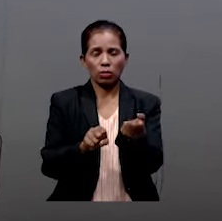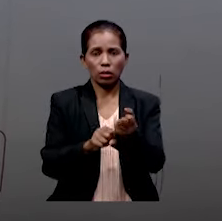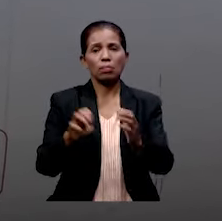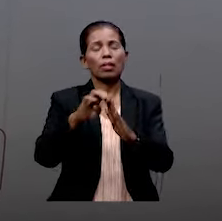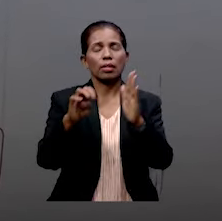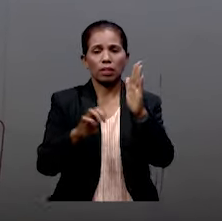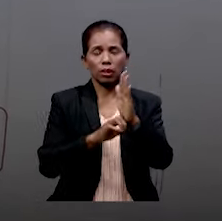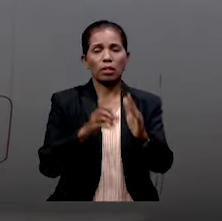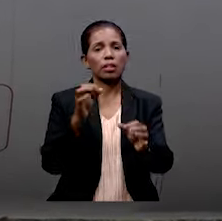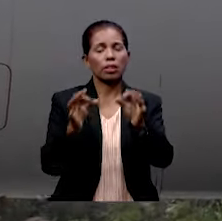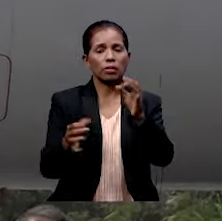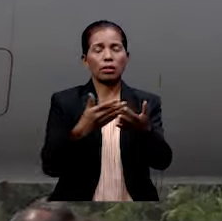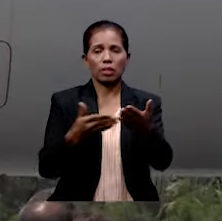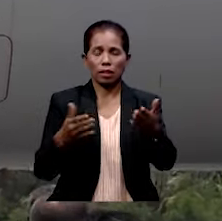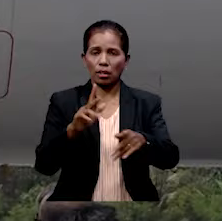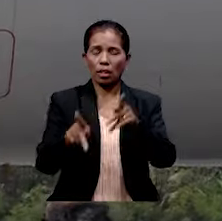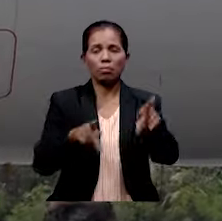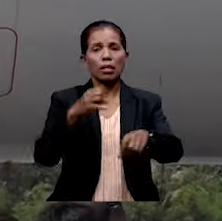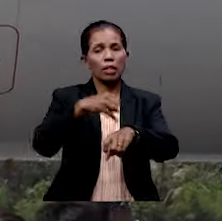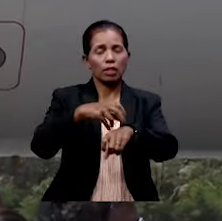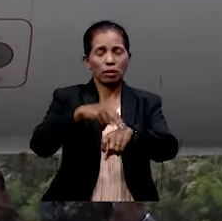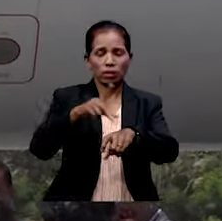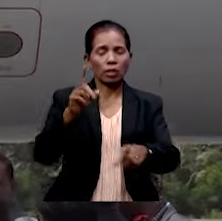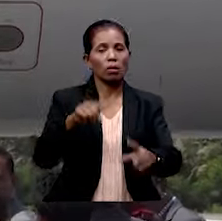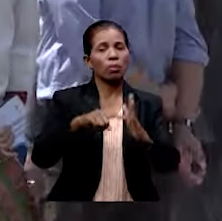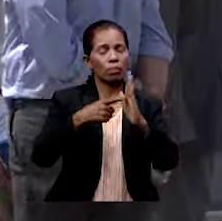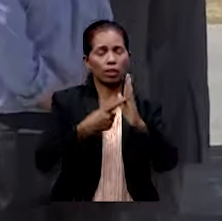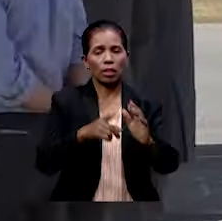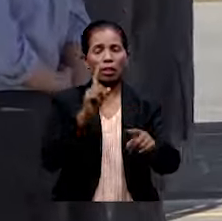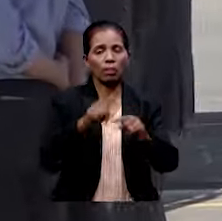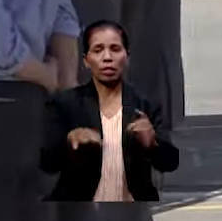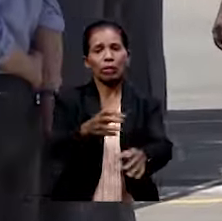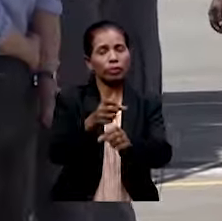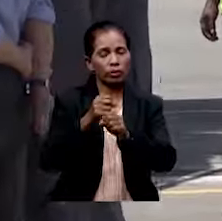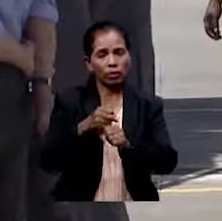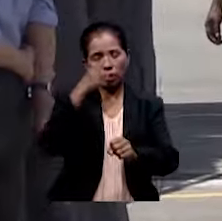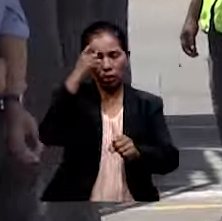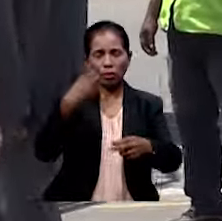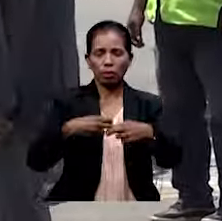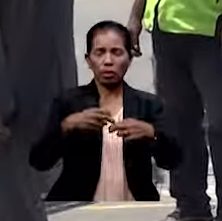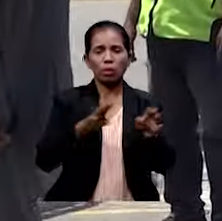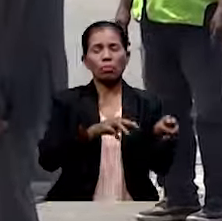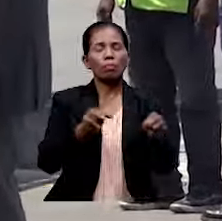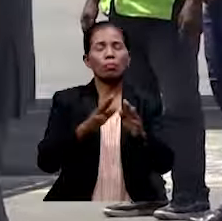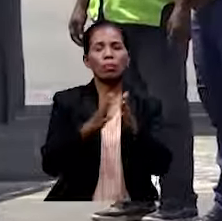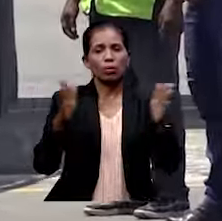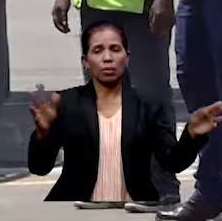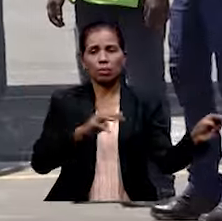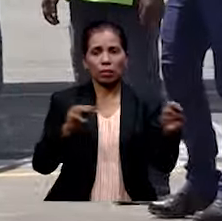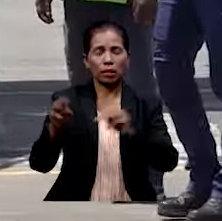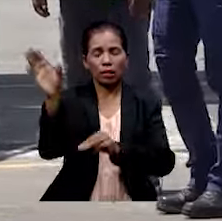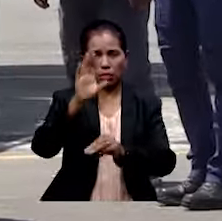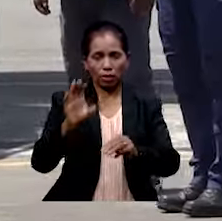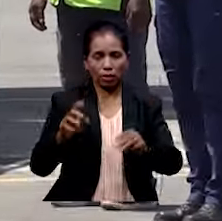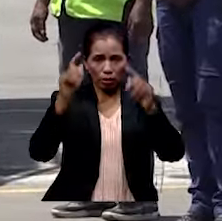rekurs naturais hirak ne, komunidade internasional komesa bandu ho dihalo eksplorasaun, tamanya impactu bo tebes ba mudansa klimatika. Maske